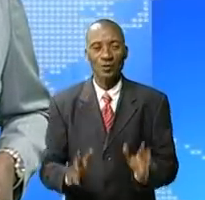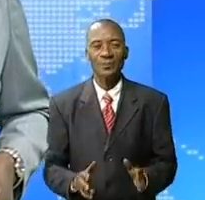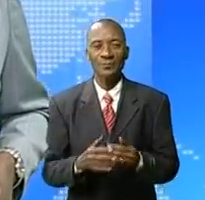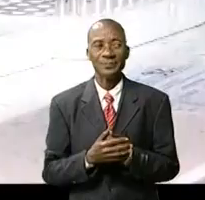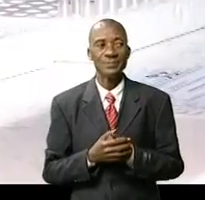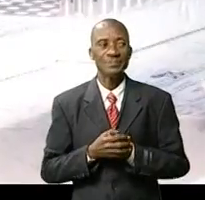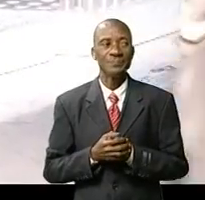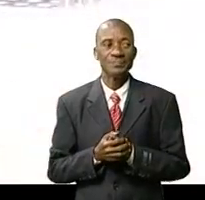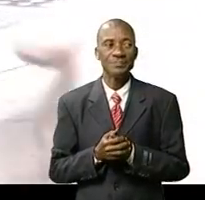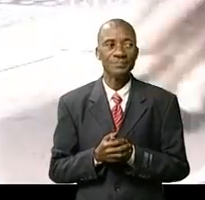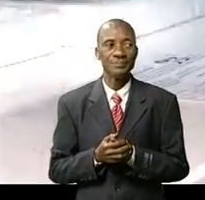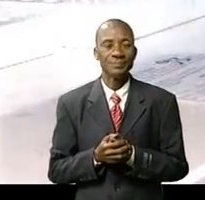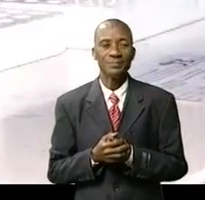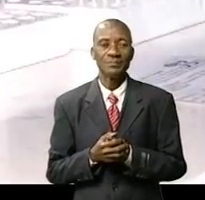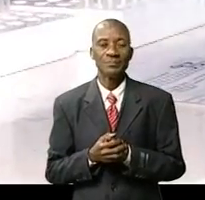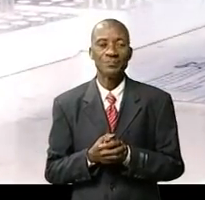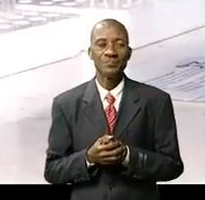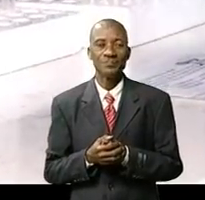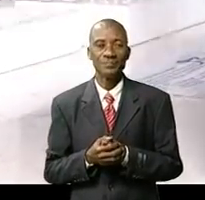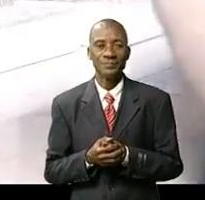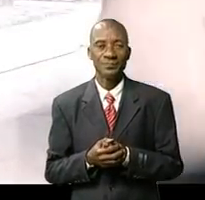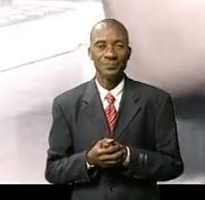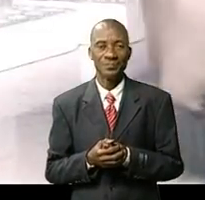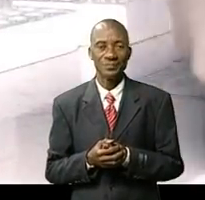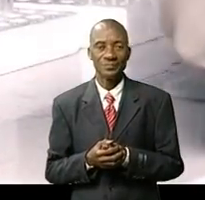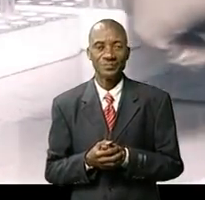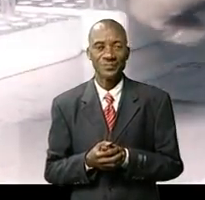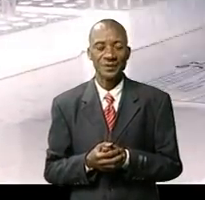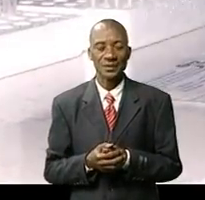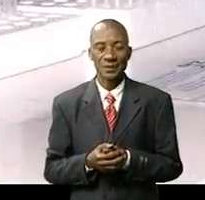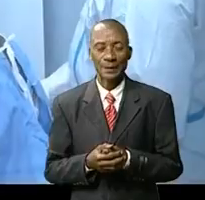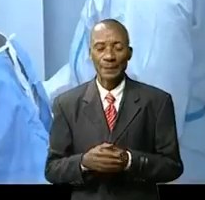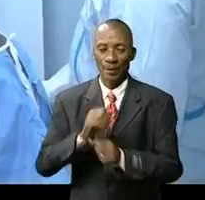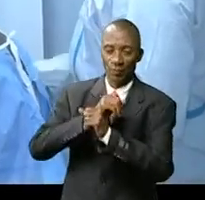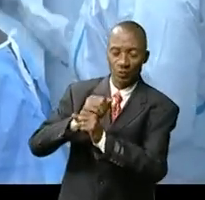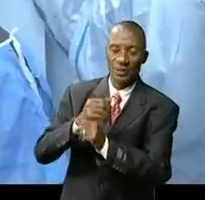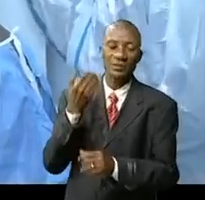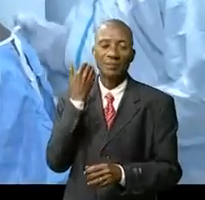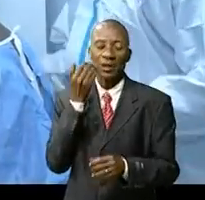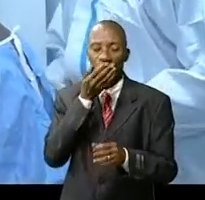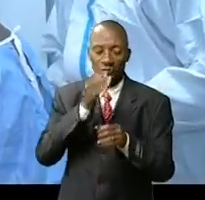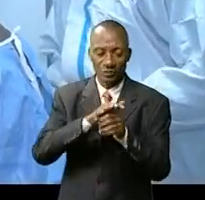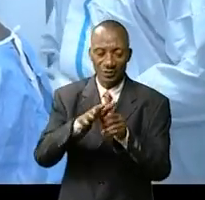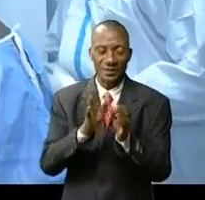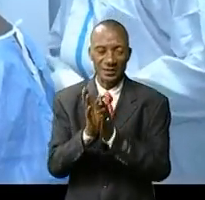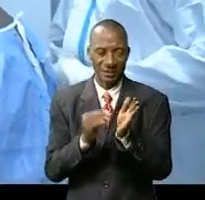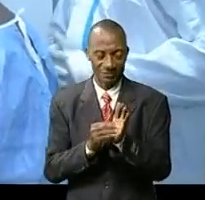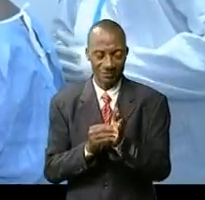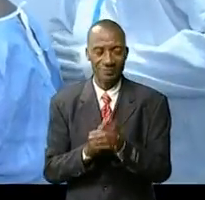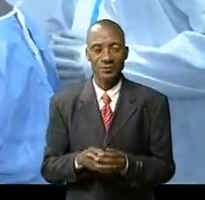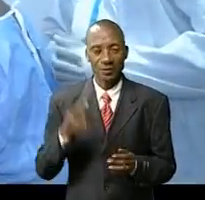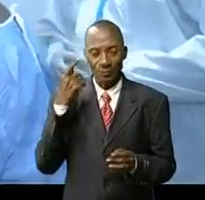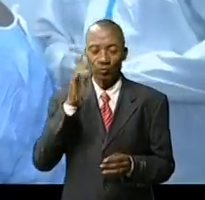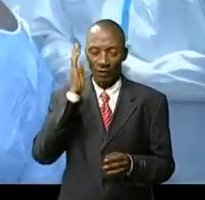Suivez. La lutte contre la COVID-19 est une affaire de tous. Dans le cadre d'un partenariat public-privé,